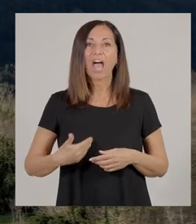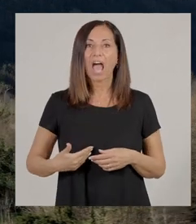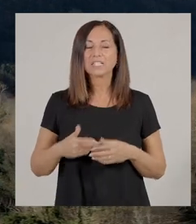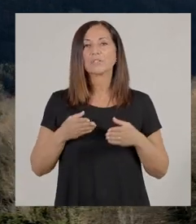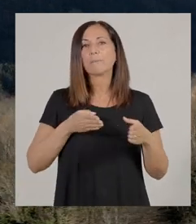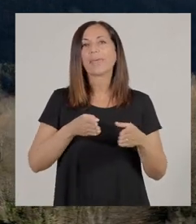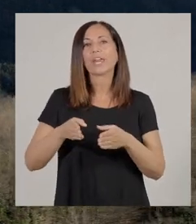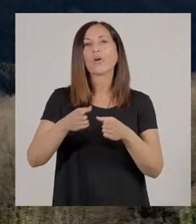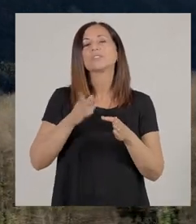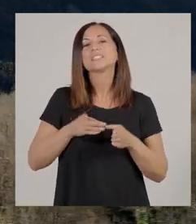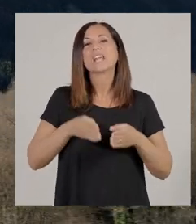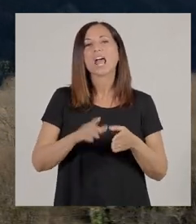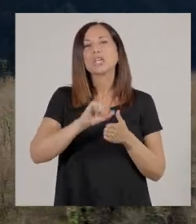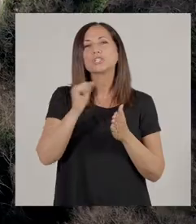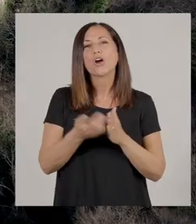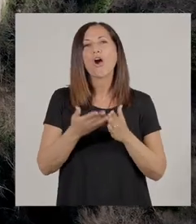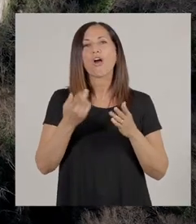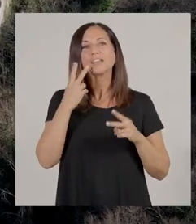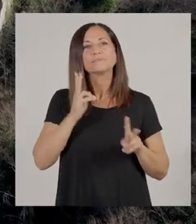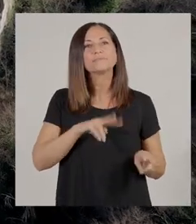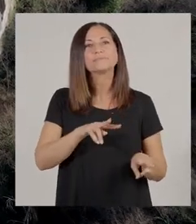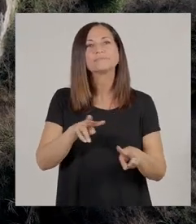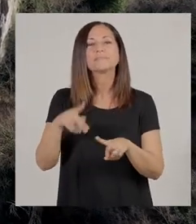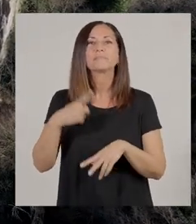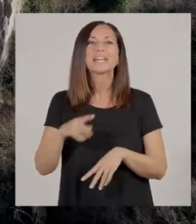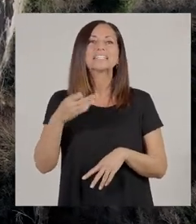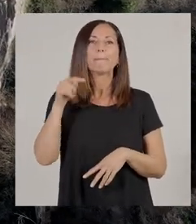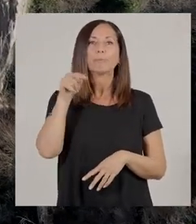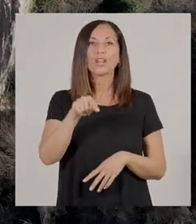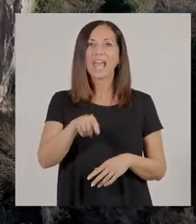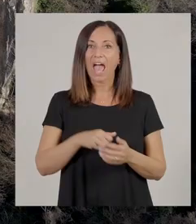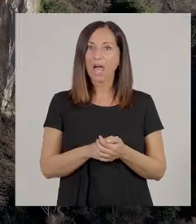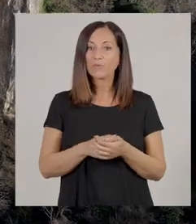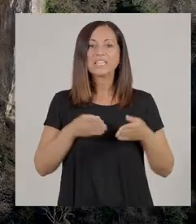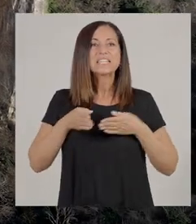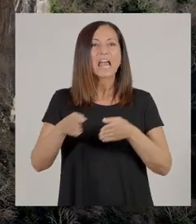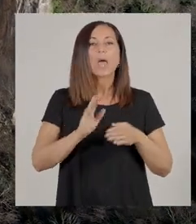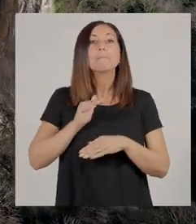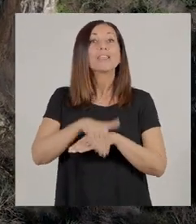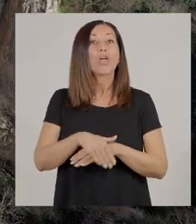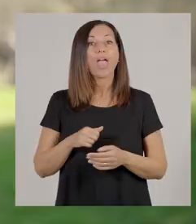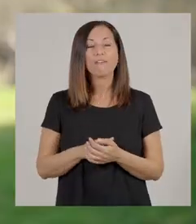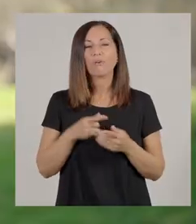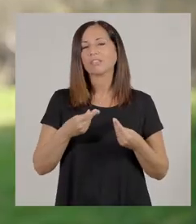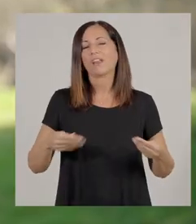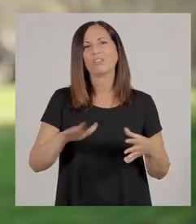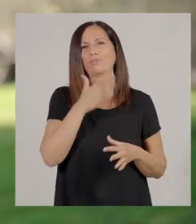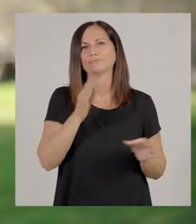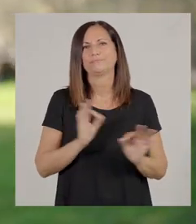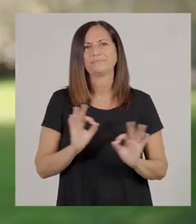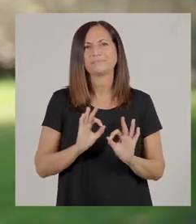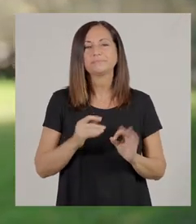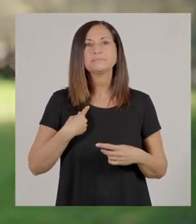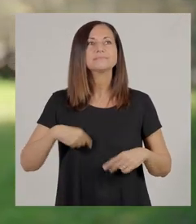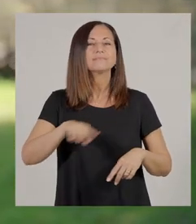i percorsi che vanno fino alle strade storiche e girano per andare a Sempronianano. Tutte le strade medievali. È un territorio